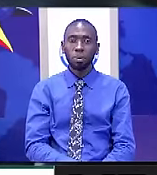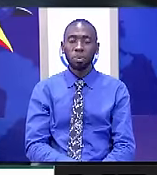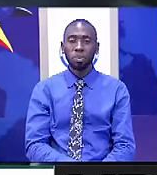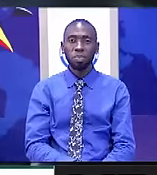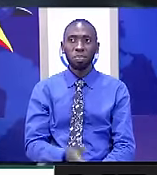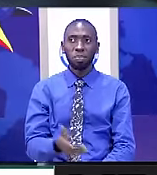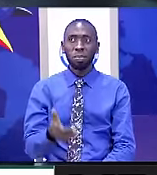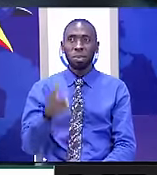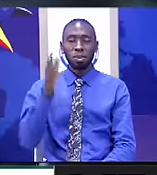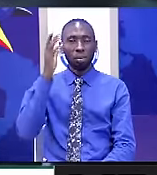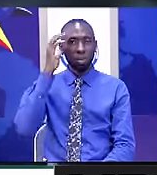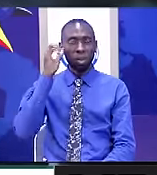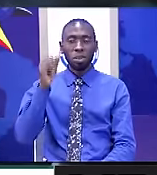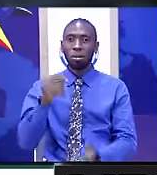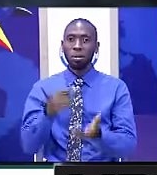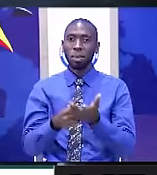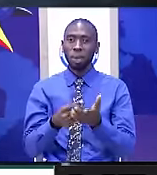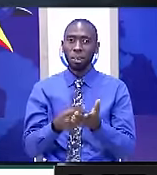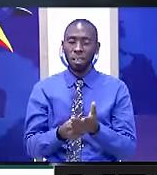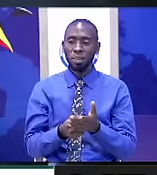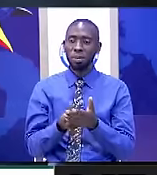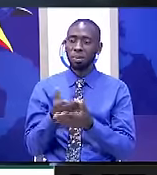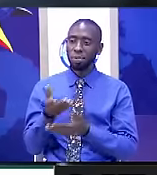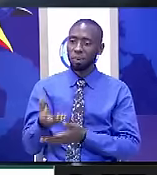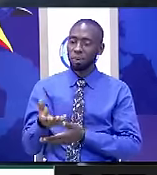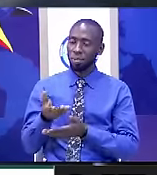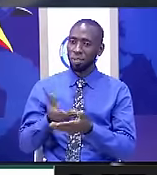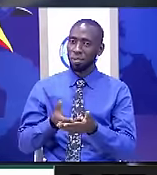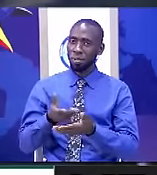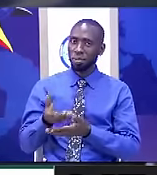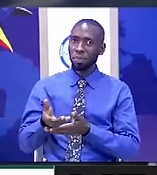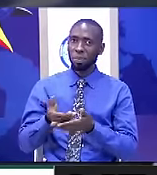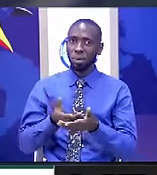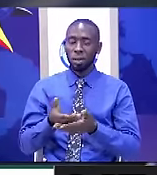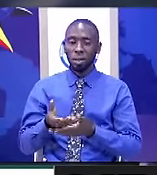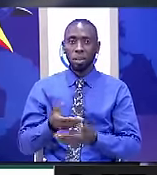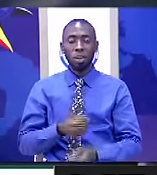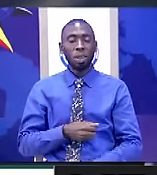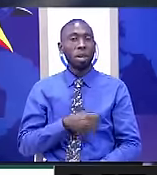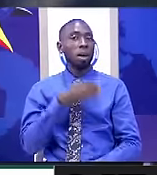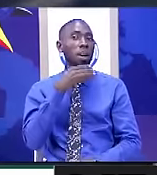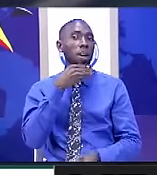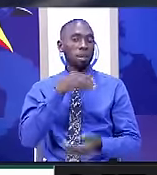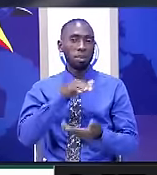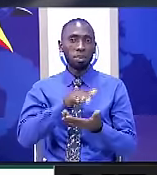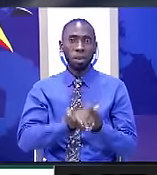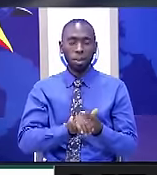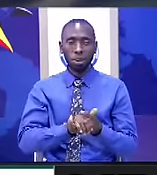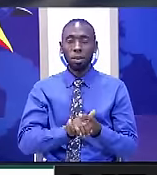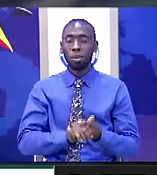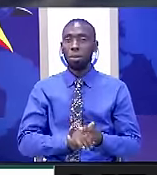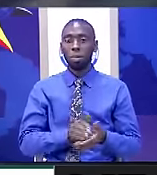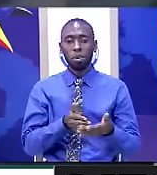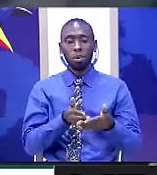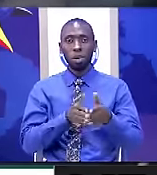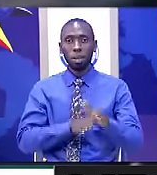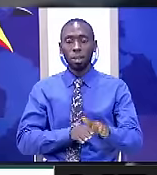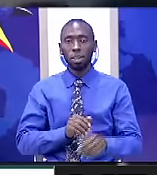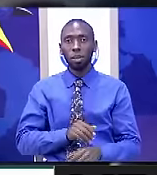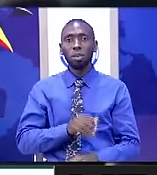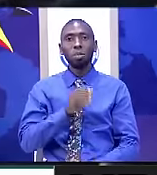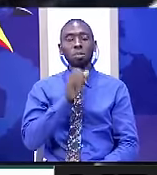Omukulembeze w'eggwanga agezaako okuwayamu n'omwami w'omugenzi Muzei